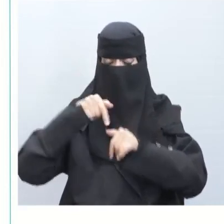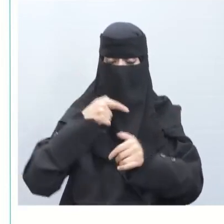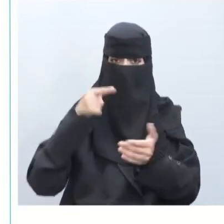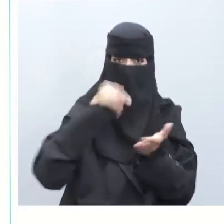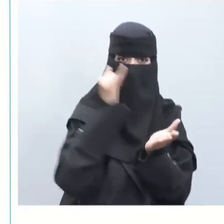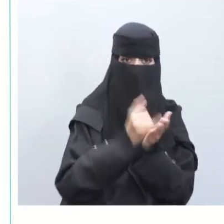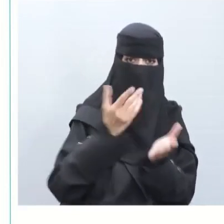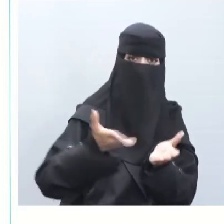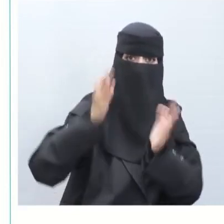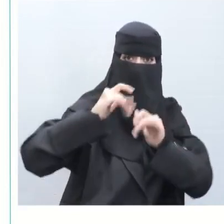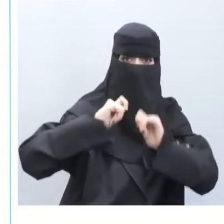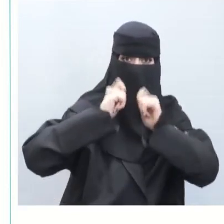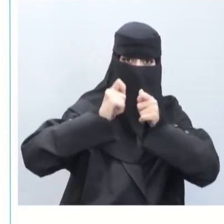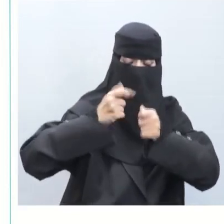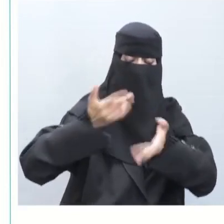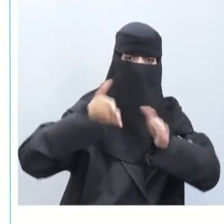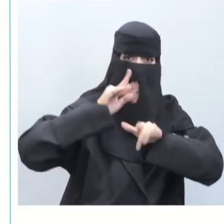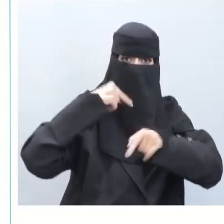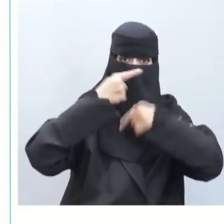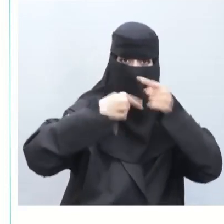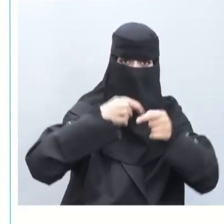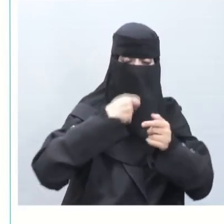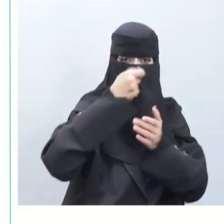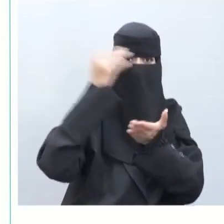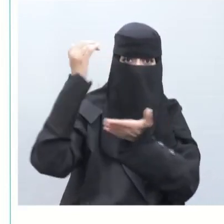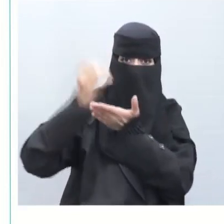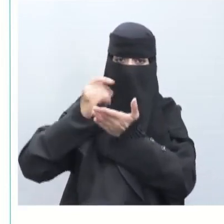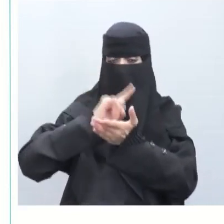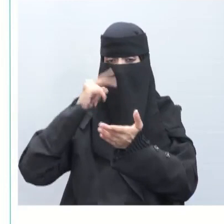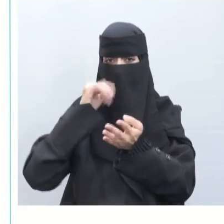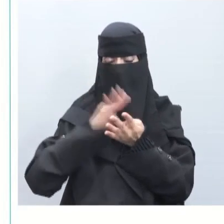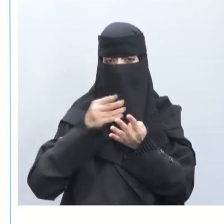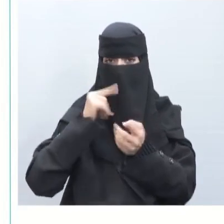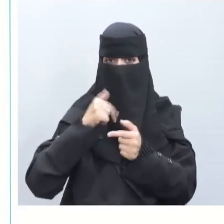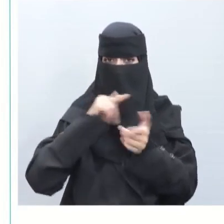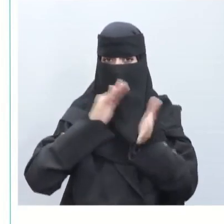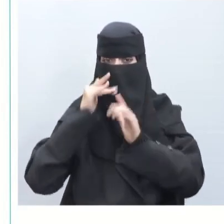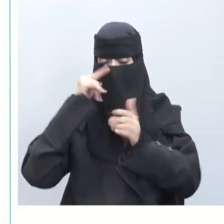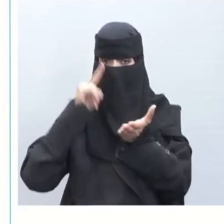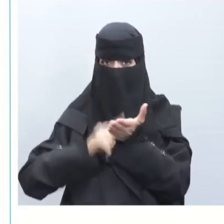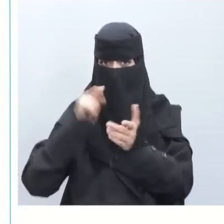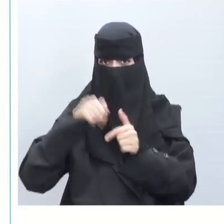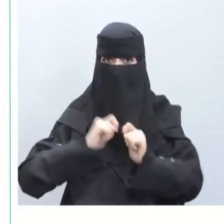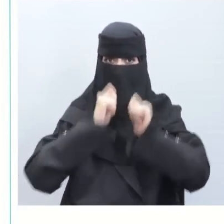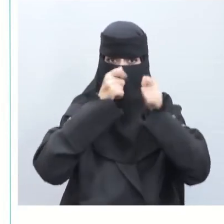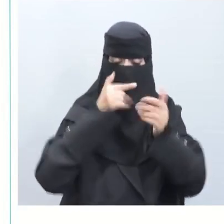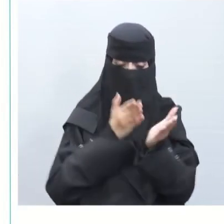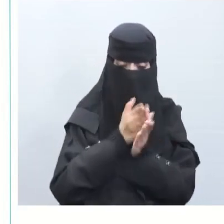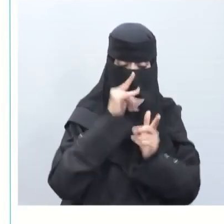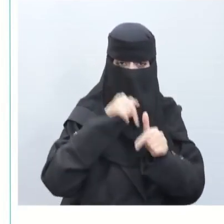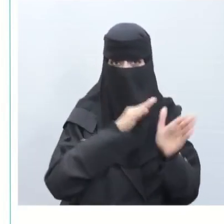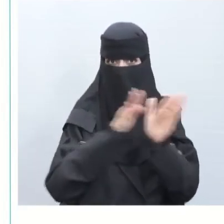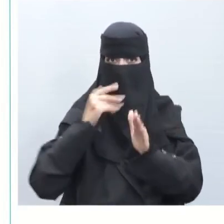تكاليف اكبر اذا استدامتها من حيث الامور الاقتصاديه لن يكون هك جدوى وبالتالي يجب ان يكون هالك طريقه